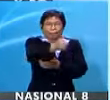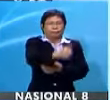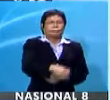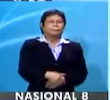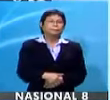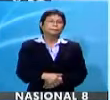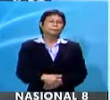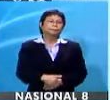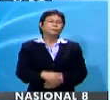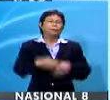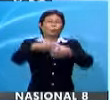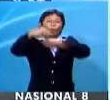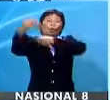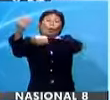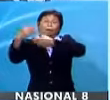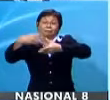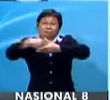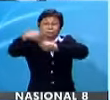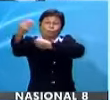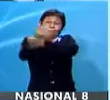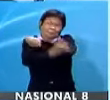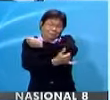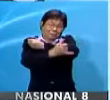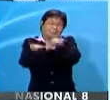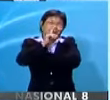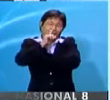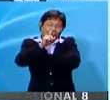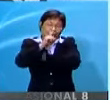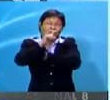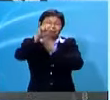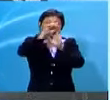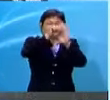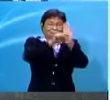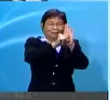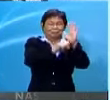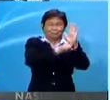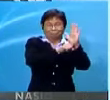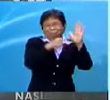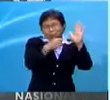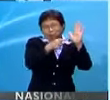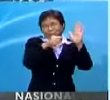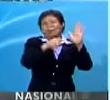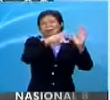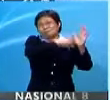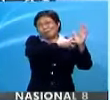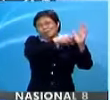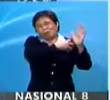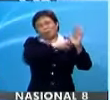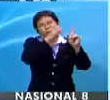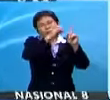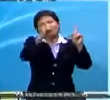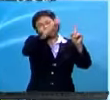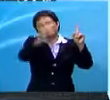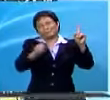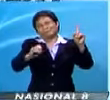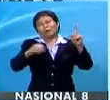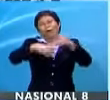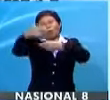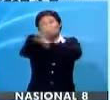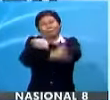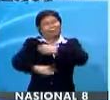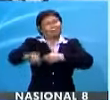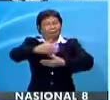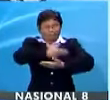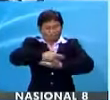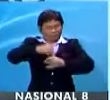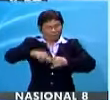di negara luar memang syarat ini dikuatkuasakan dengan sepenuhnya bayi tidak boleh